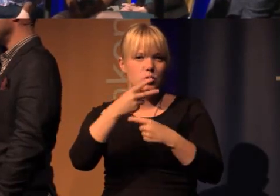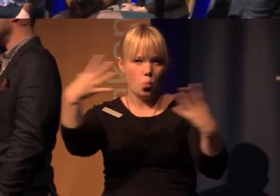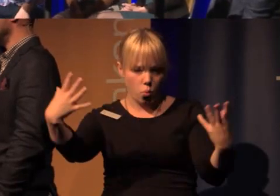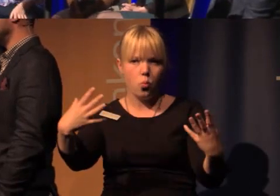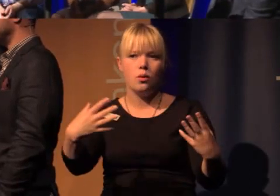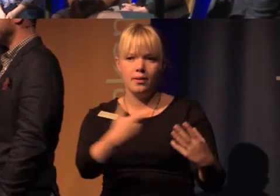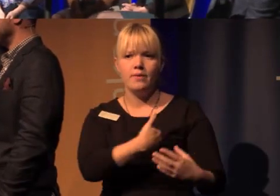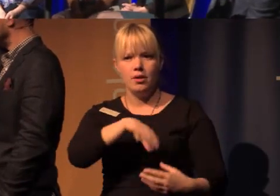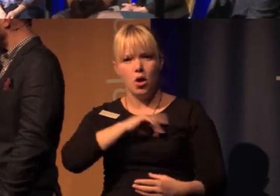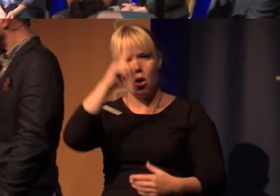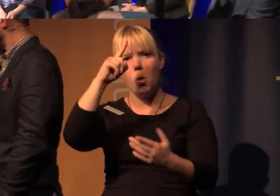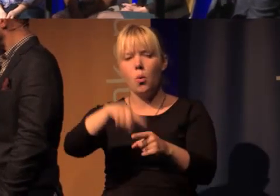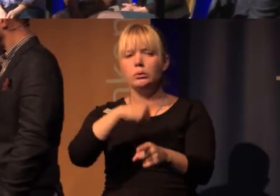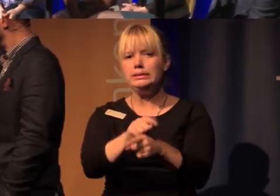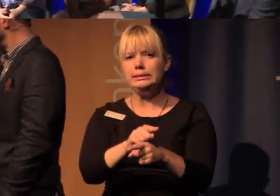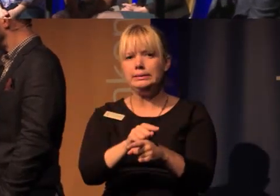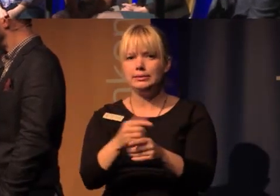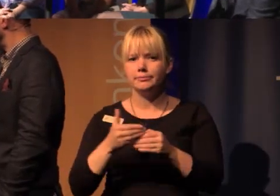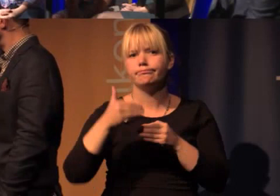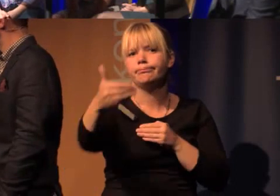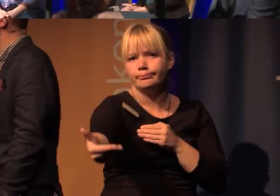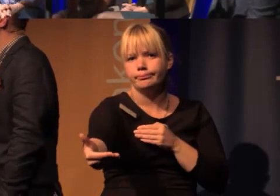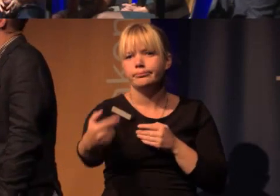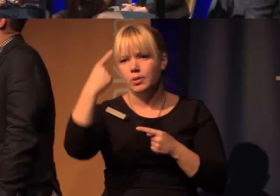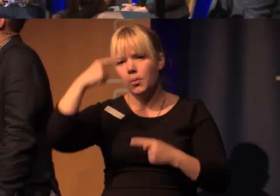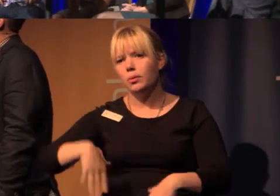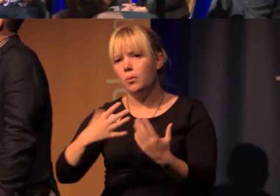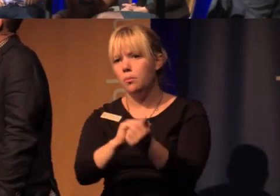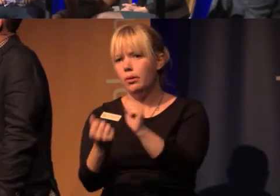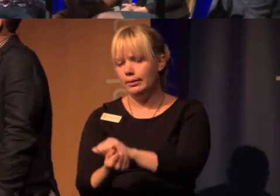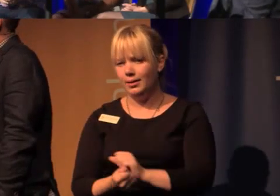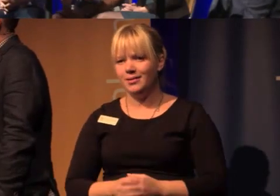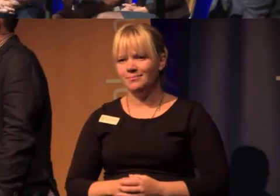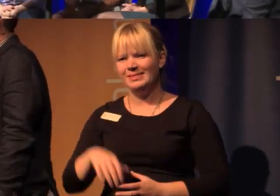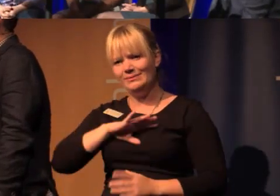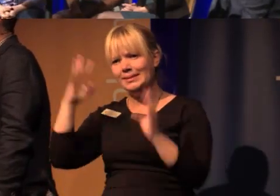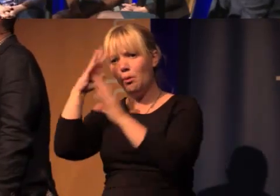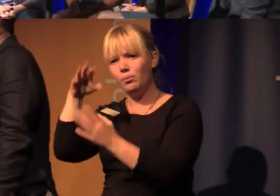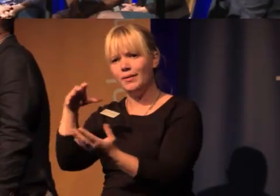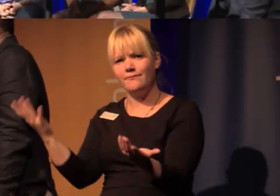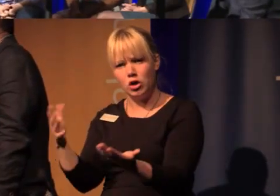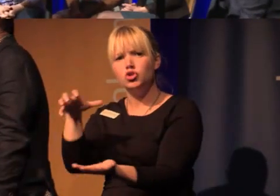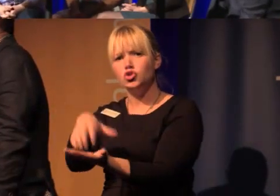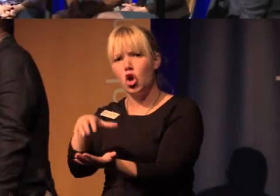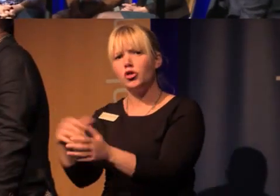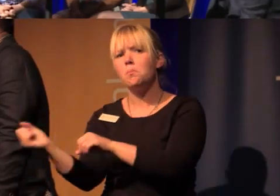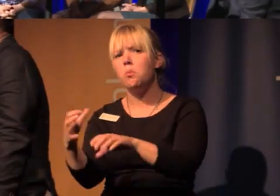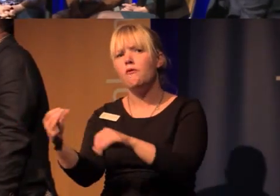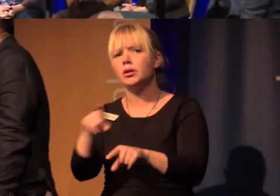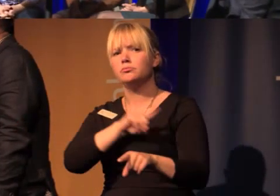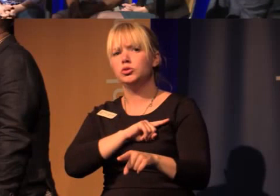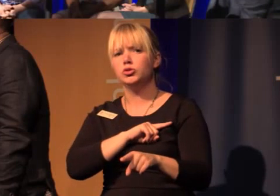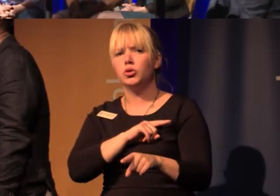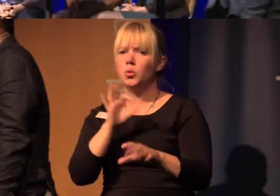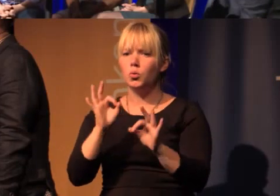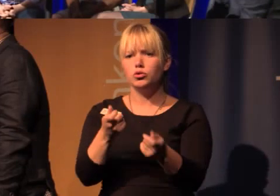har på kulturpolitiken, och man ser ett problem med att staten har ett allt för stort inflytande i hur kulturen